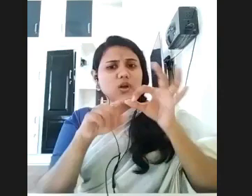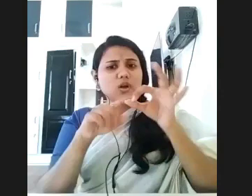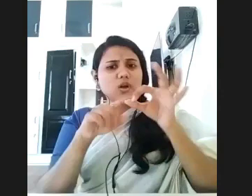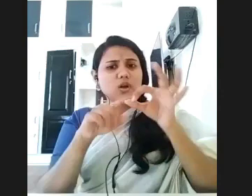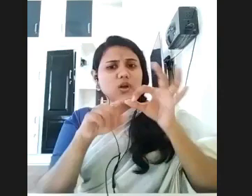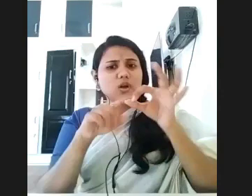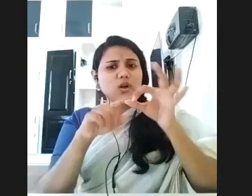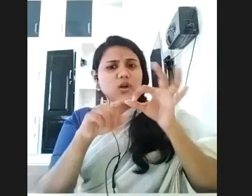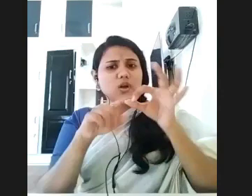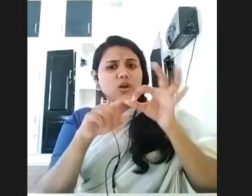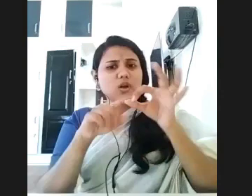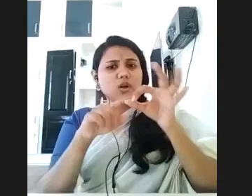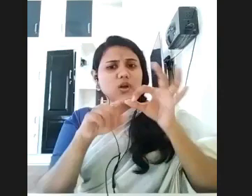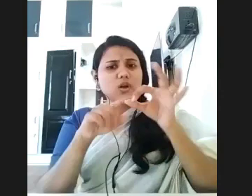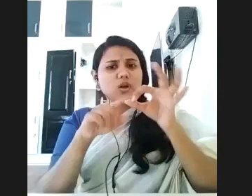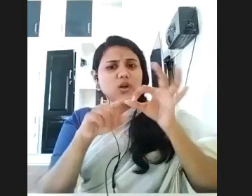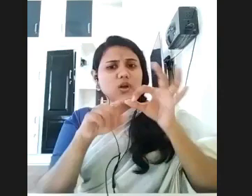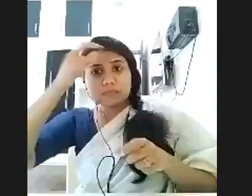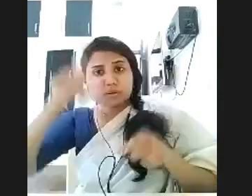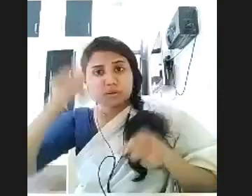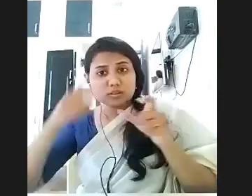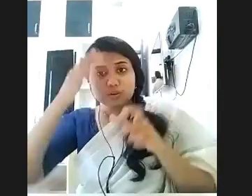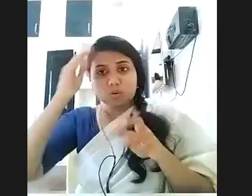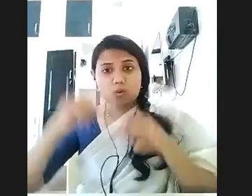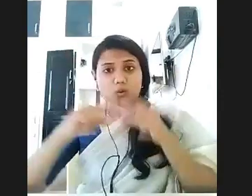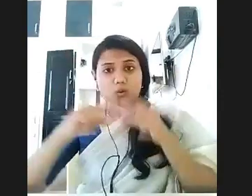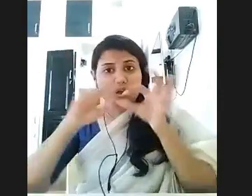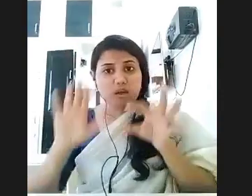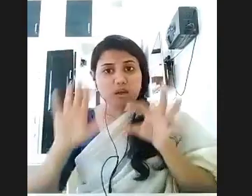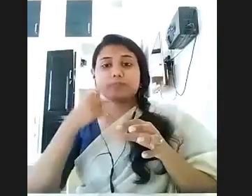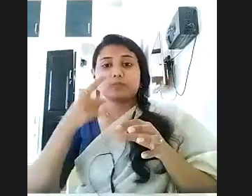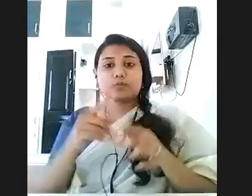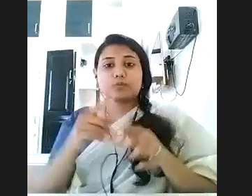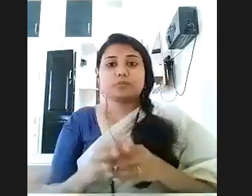വേറെ ആർക്കാ ക്വസ്റ്റ്യൻ ഉള്ളത് ചോദിക്കാം?